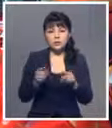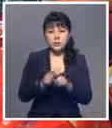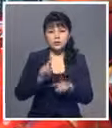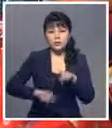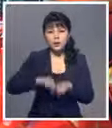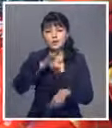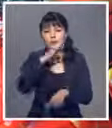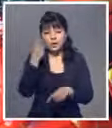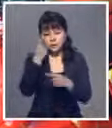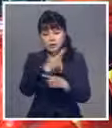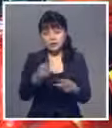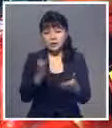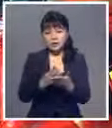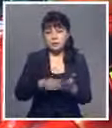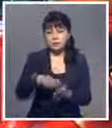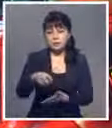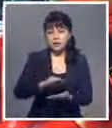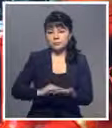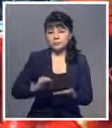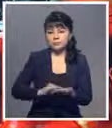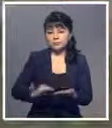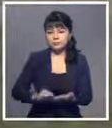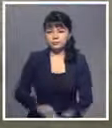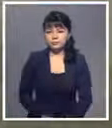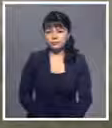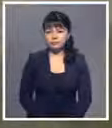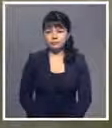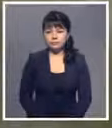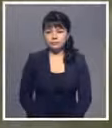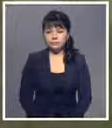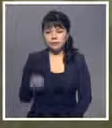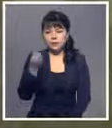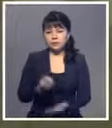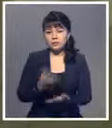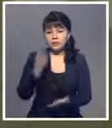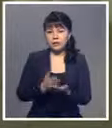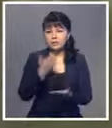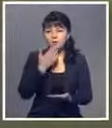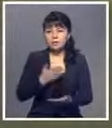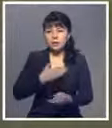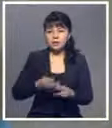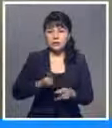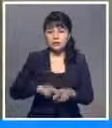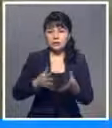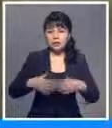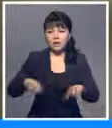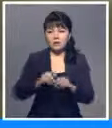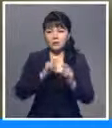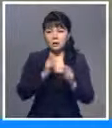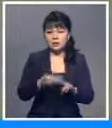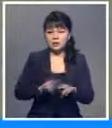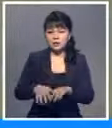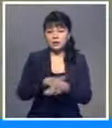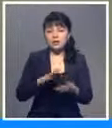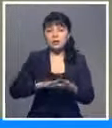туған туыстарына жігер беретін жазба. Ардақты және сүйікті ағамыз мамыр және үй ішімізге.